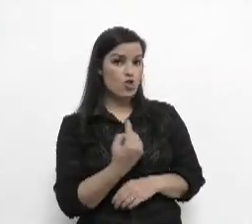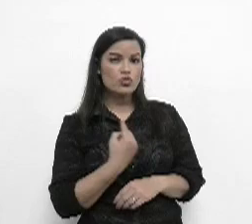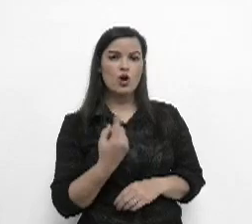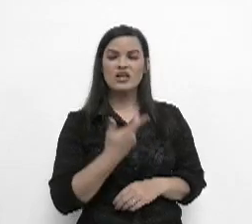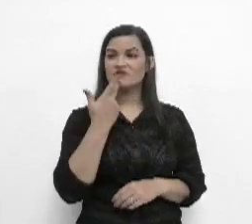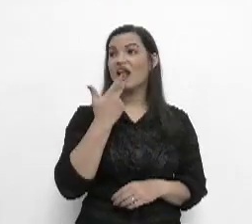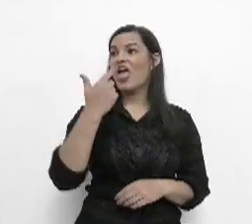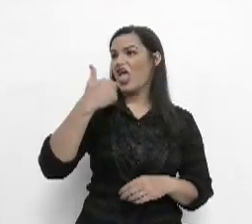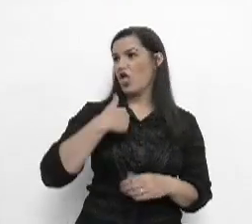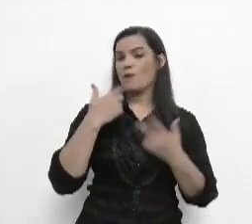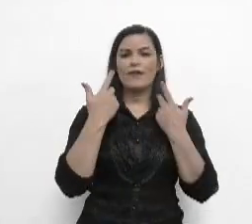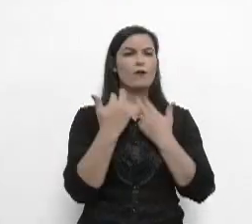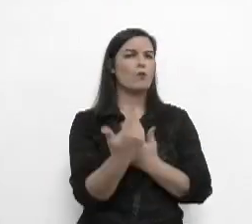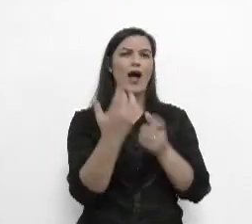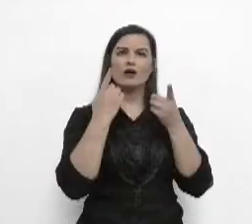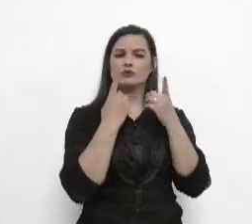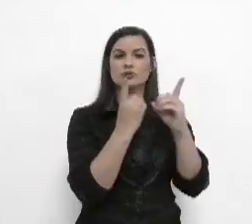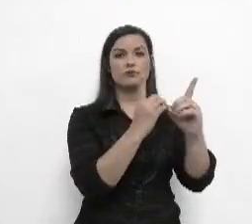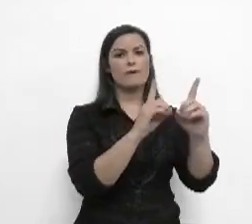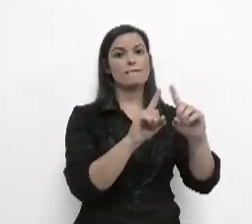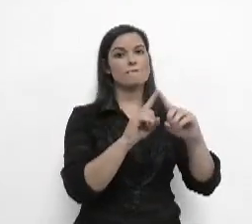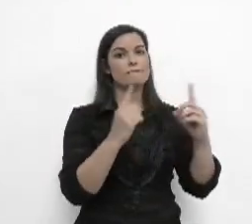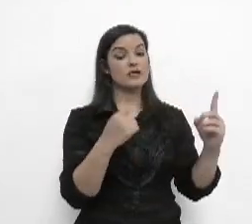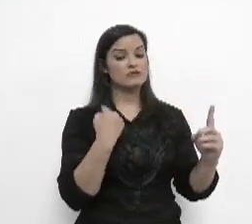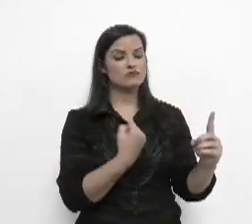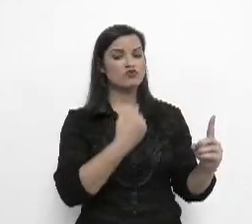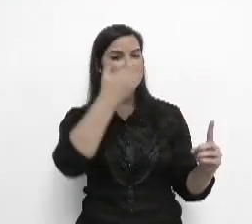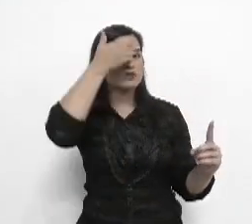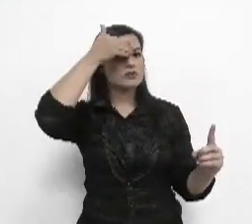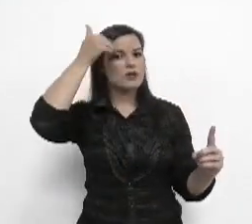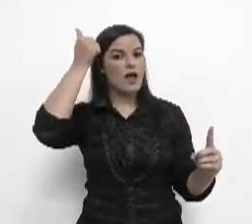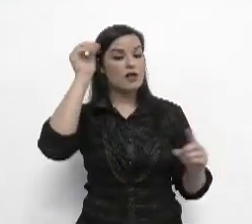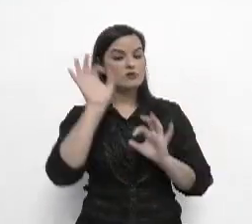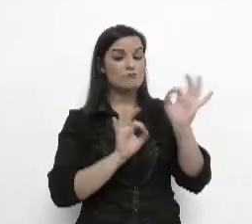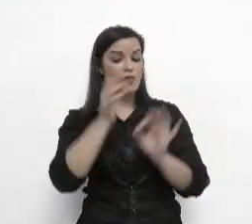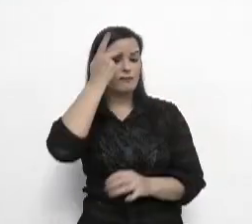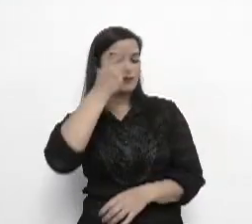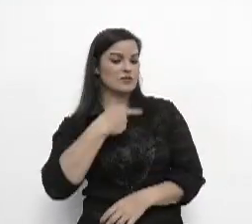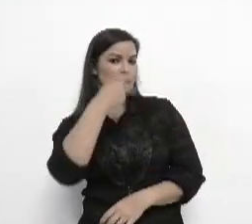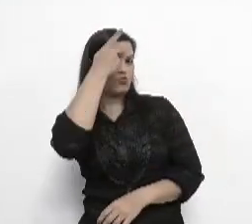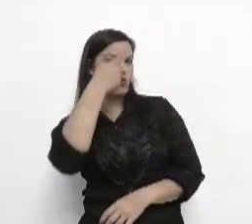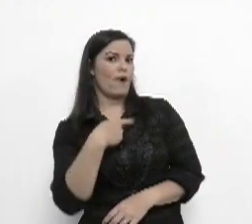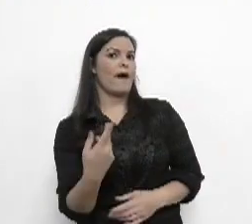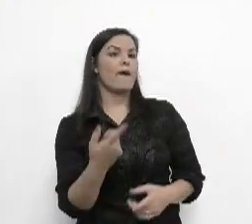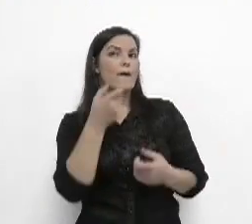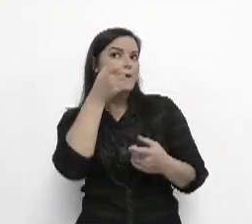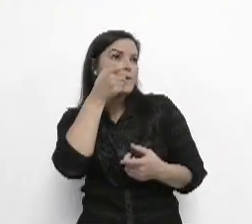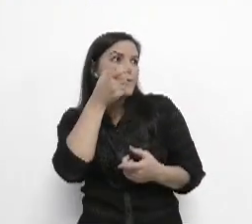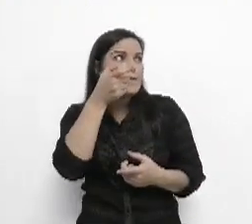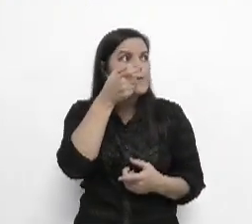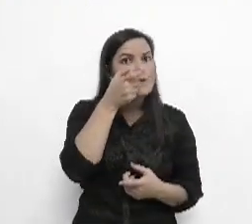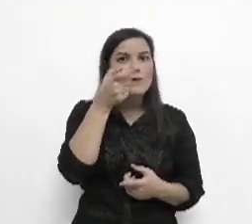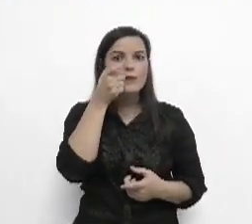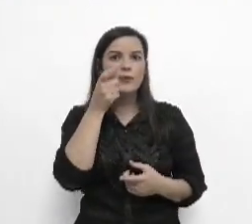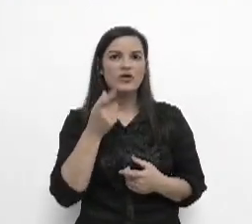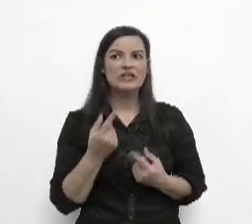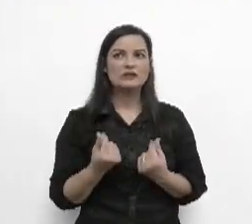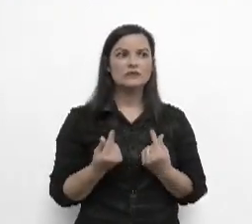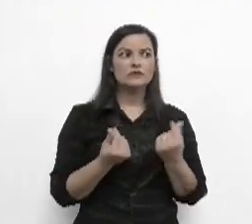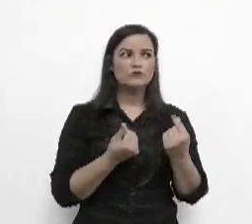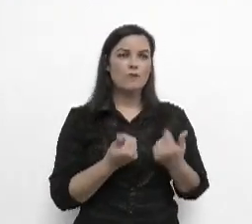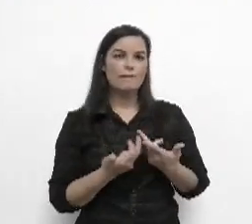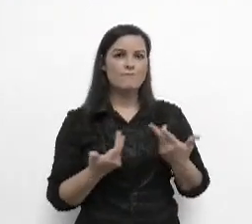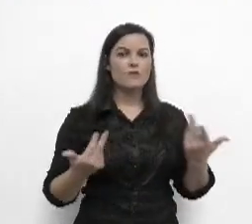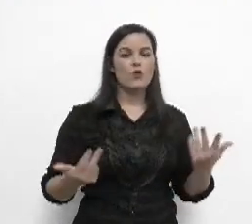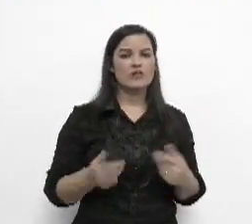discípulos do Senhor, mas nós esquecemos de cessar com os nossos planos, cessar com as nossas interesses de ganâncias. 우리의 욕심을 이루고